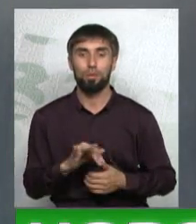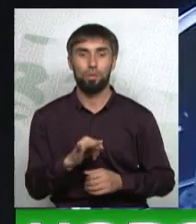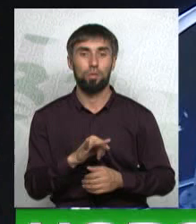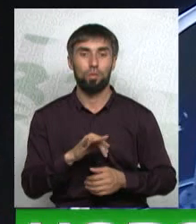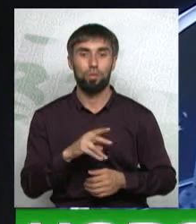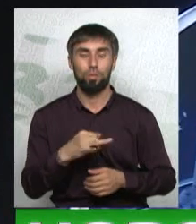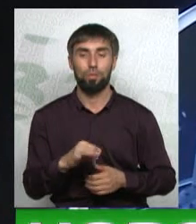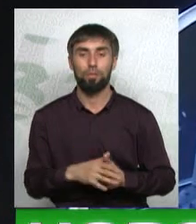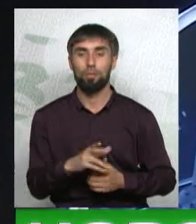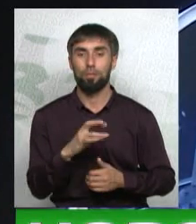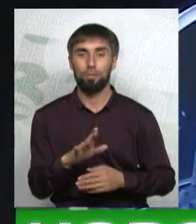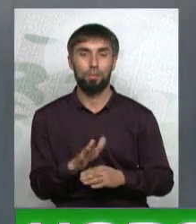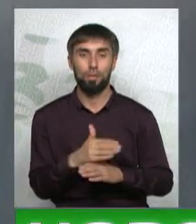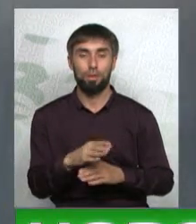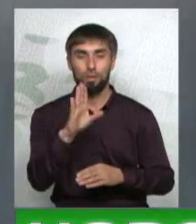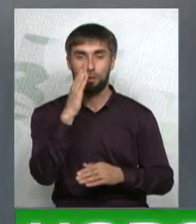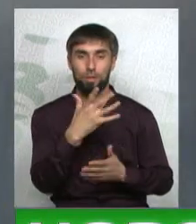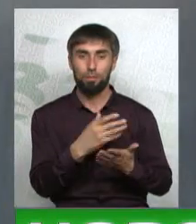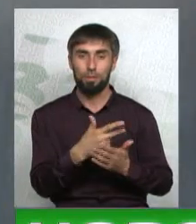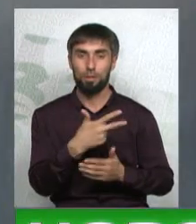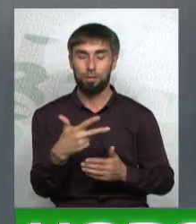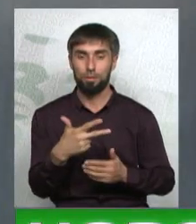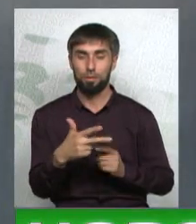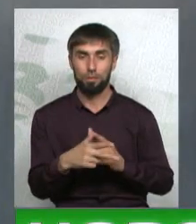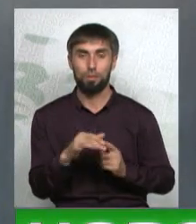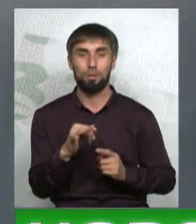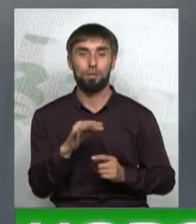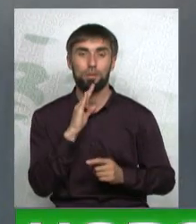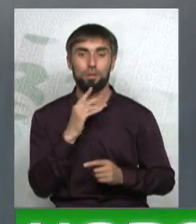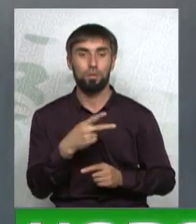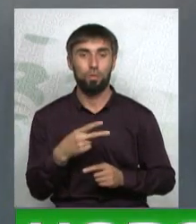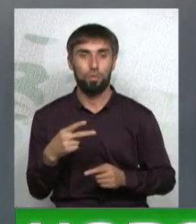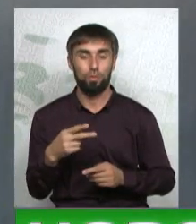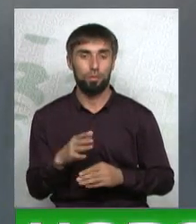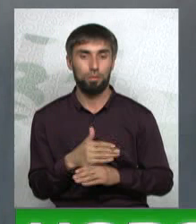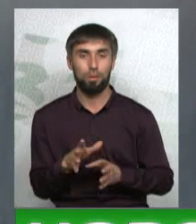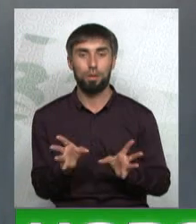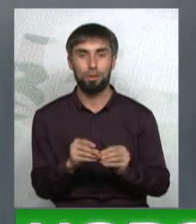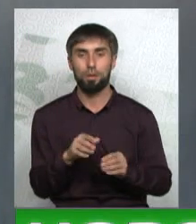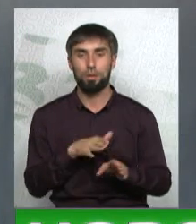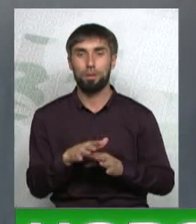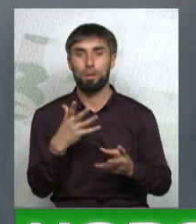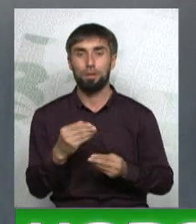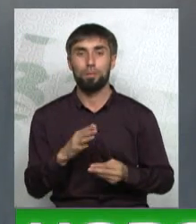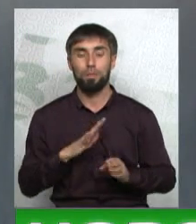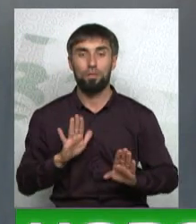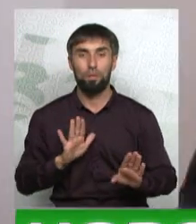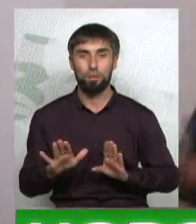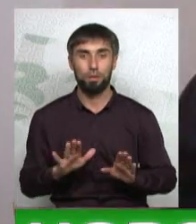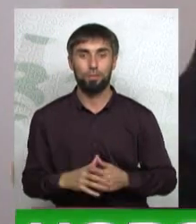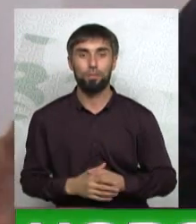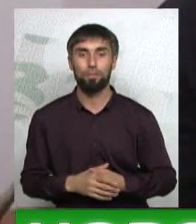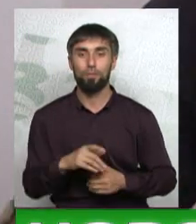отбой. Блоки разделены, мальчики у нас на 3-м этаже, девочки на 2-м этаже. С ними целый день находятся